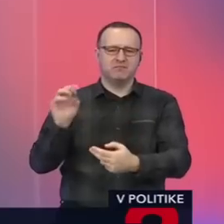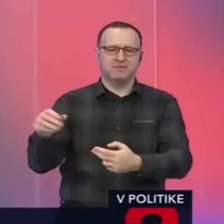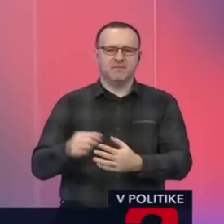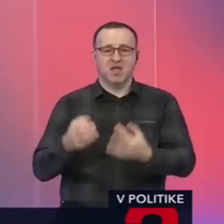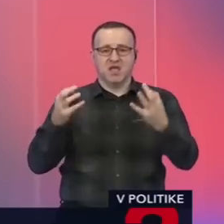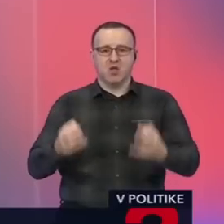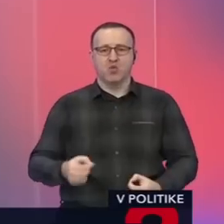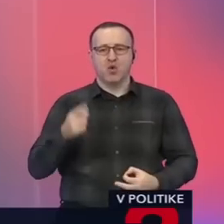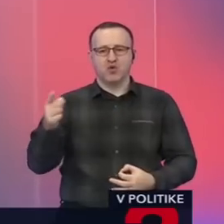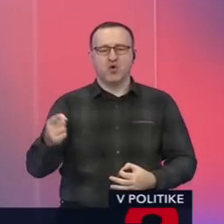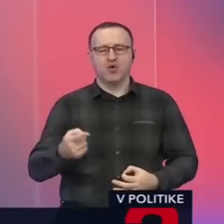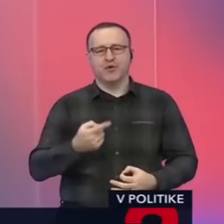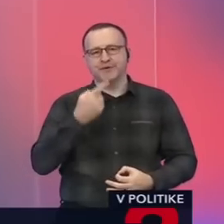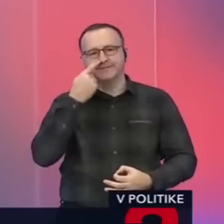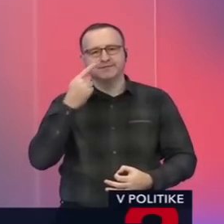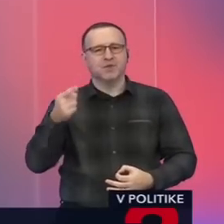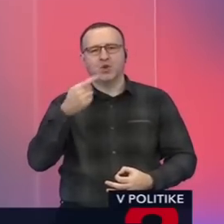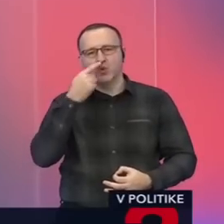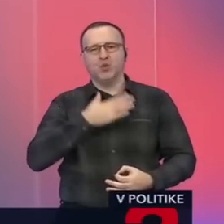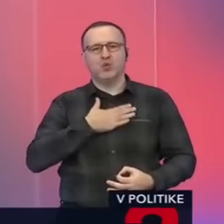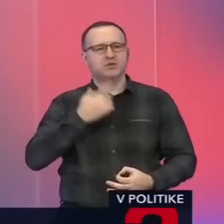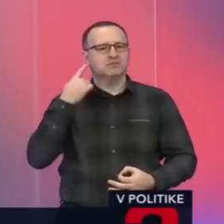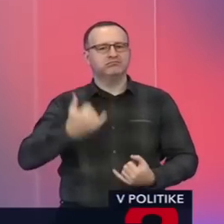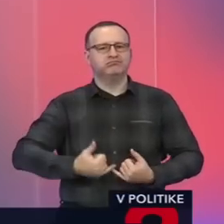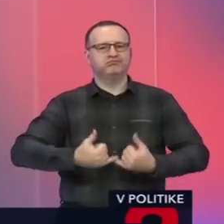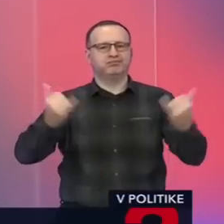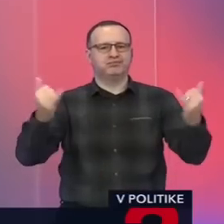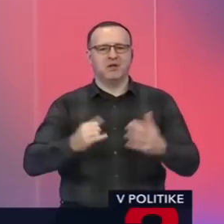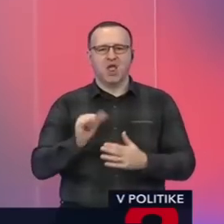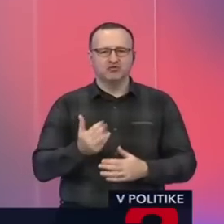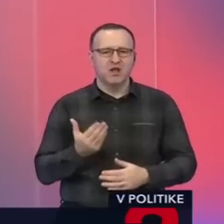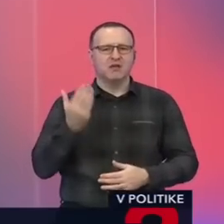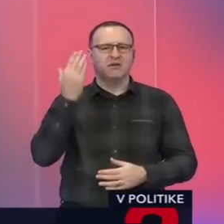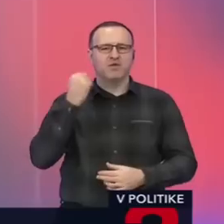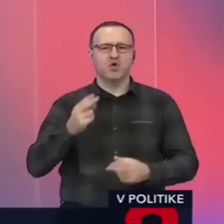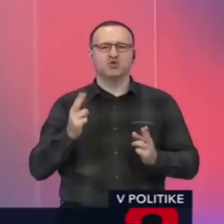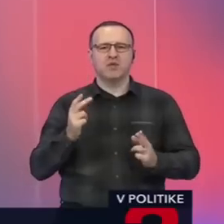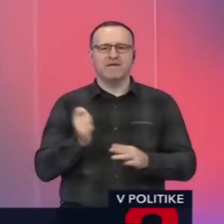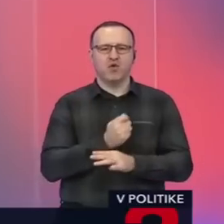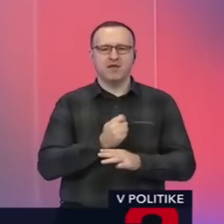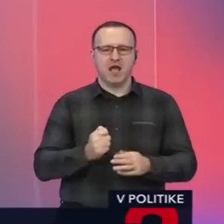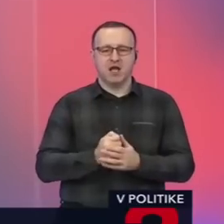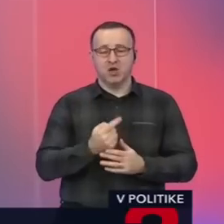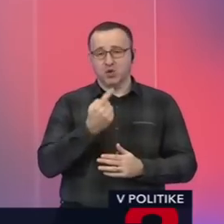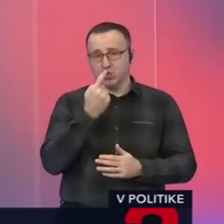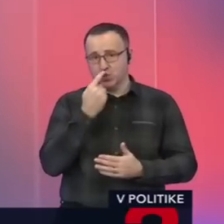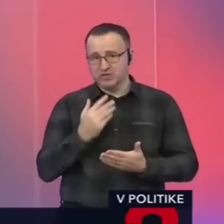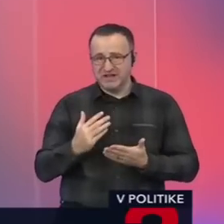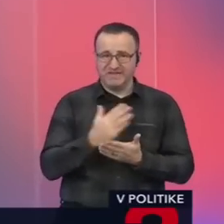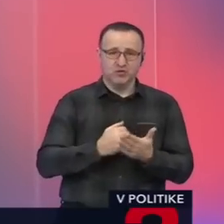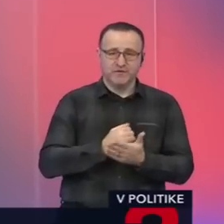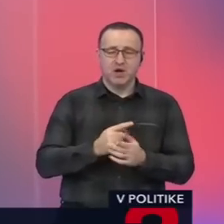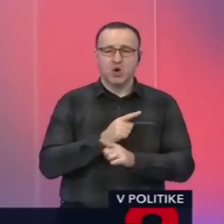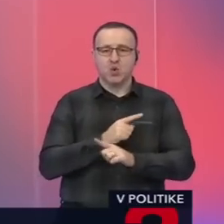to určitý narratív, ktorý sa tu šíri. Takýto narratív sa šíril ešte počas studenej vojny. kedy Rusi využívali tieto rôzne mierové